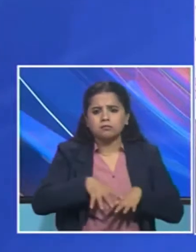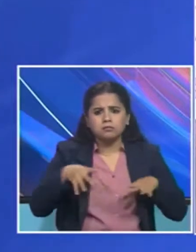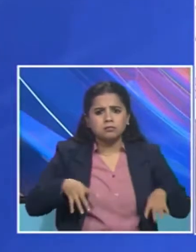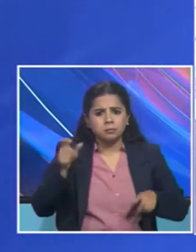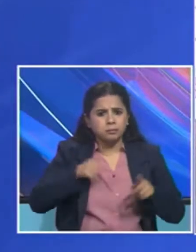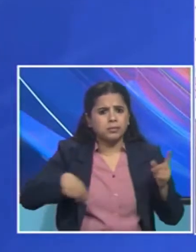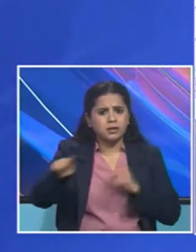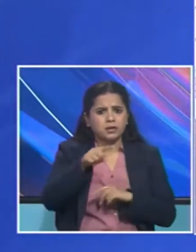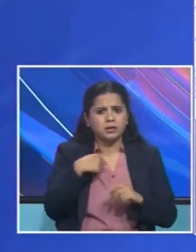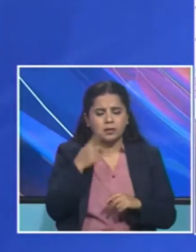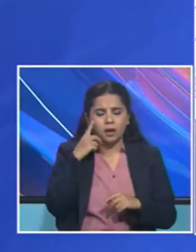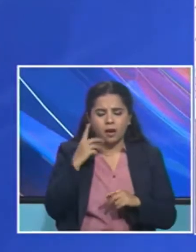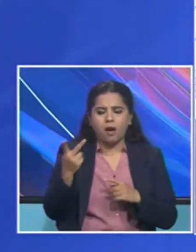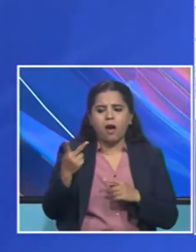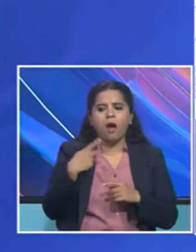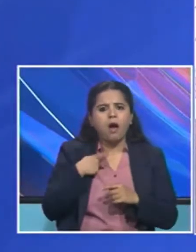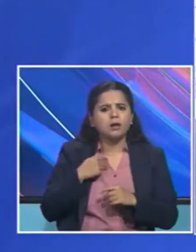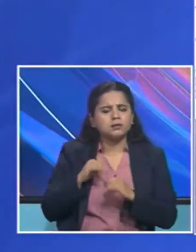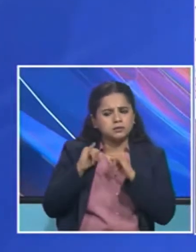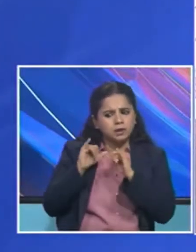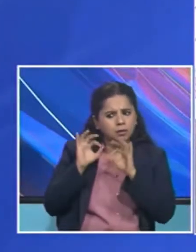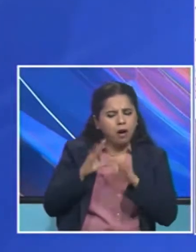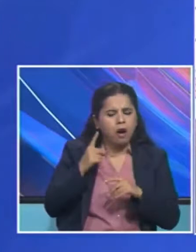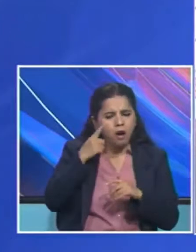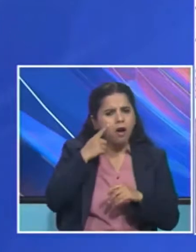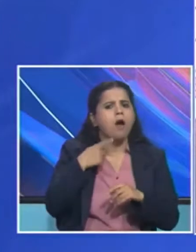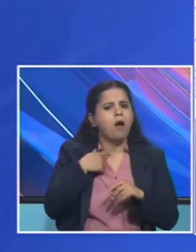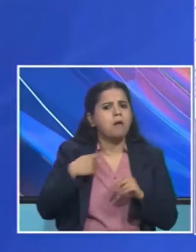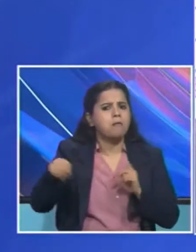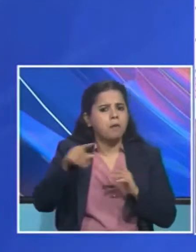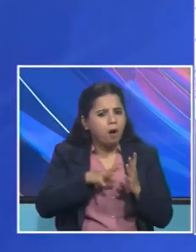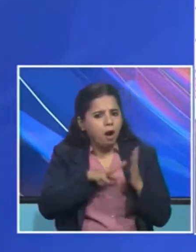अपना प्रतिबिंब देख सकते हैं।